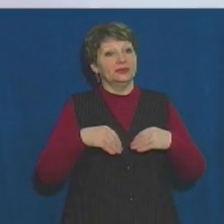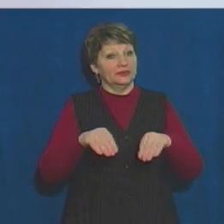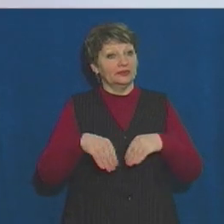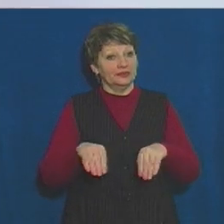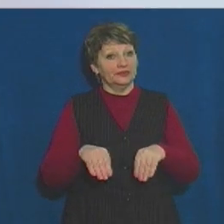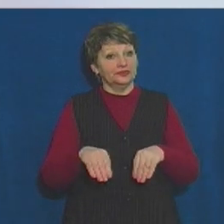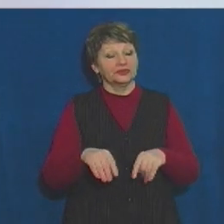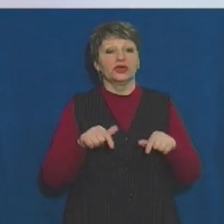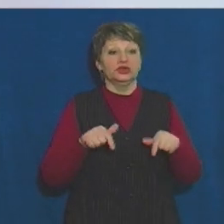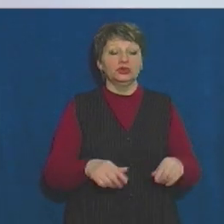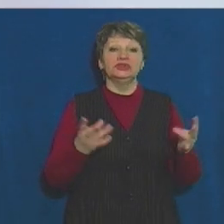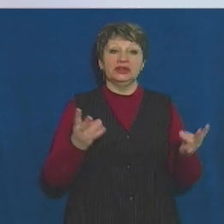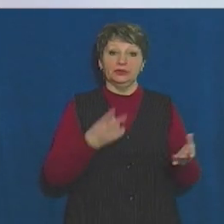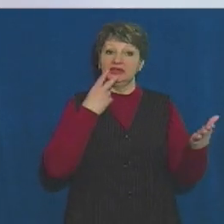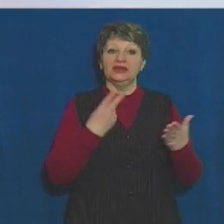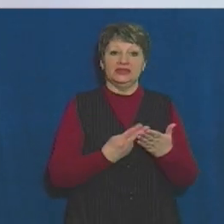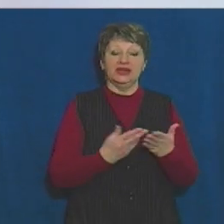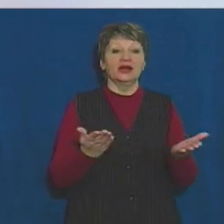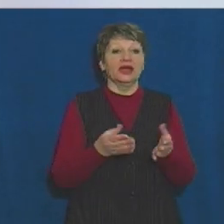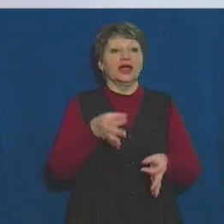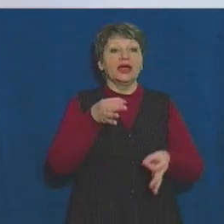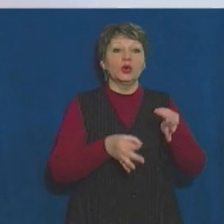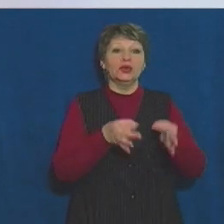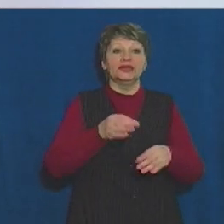дивитися, яких саме екологічних факторів